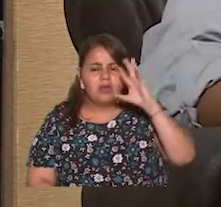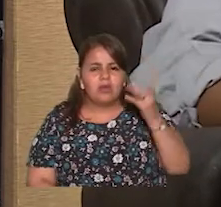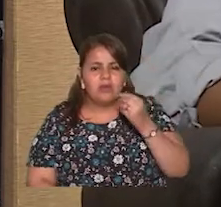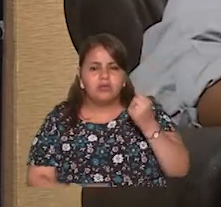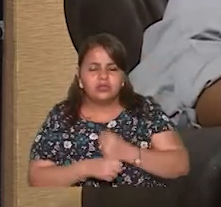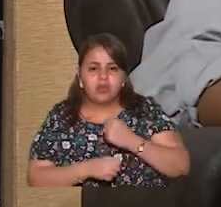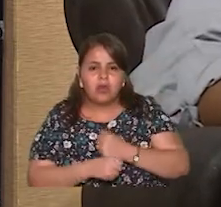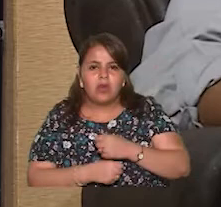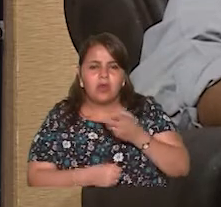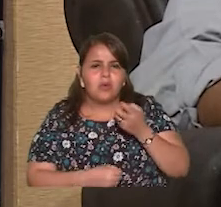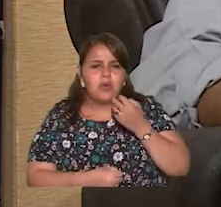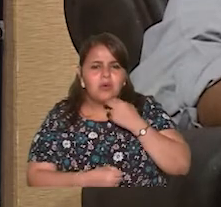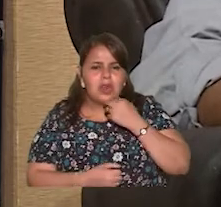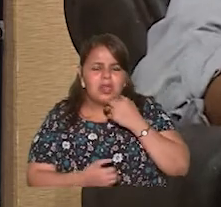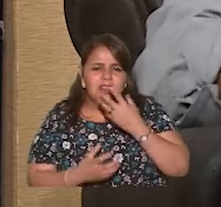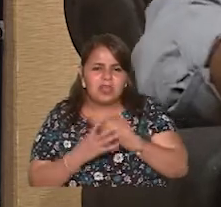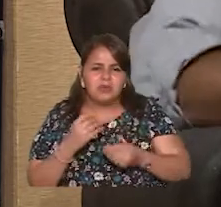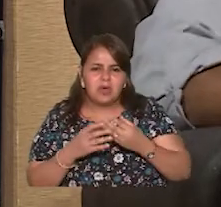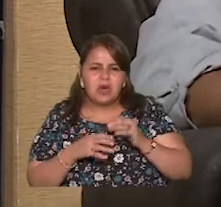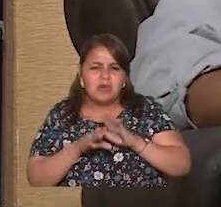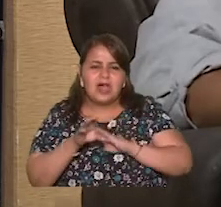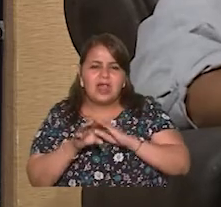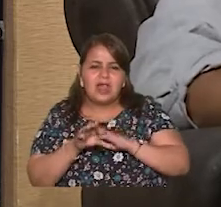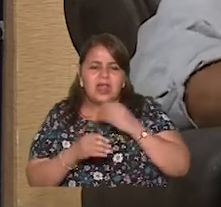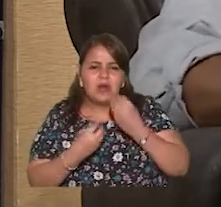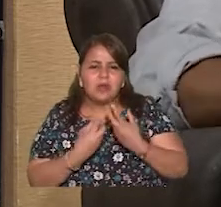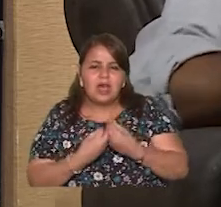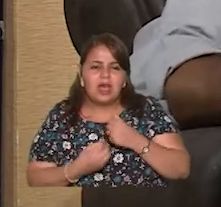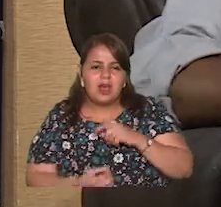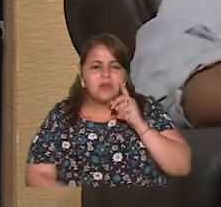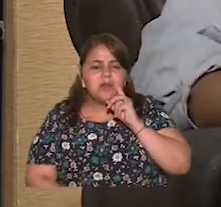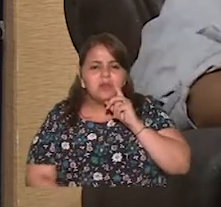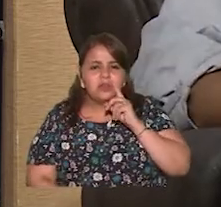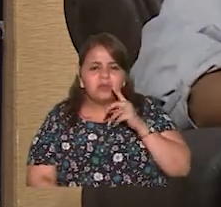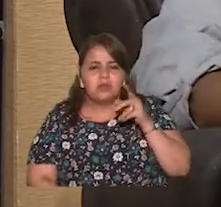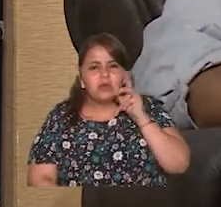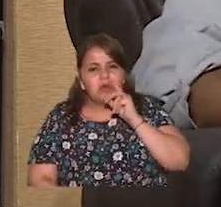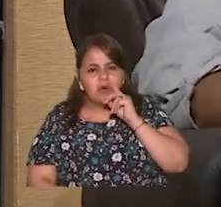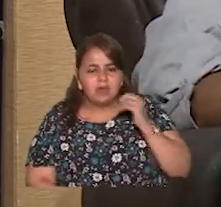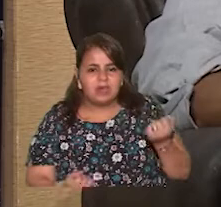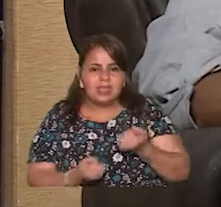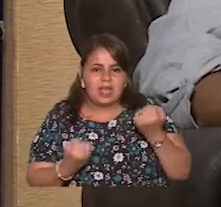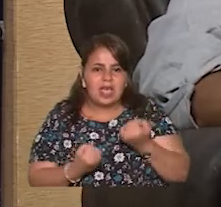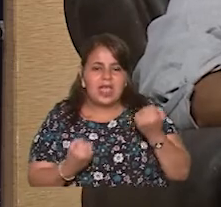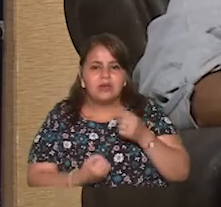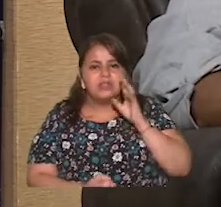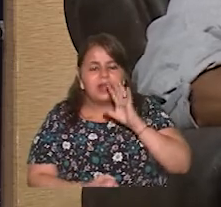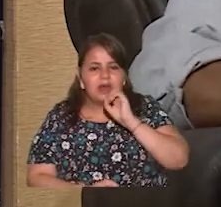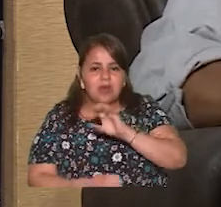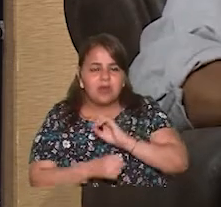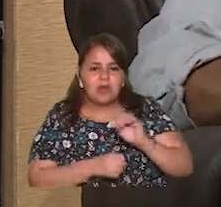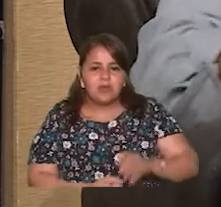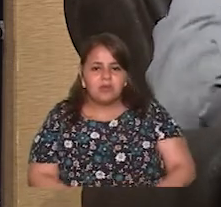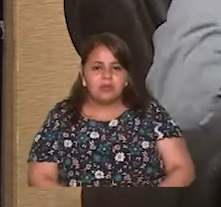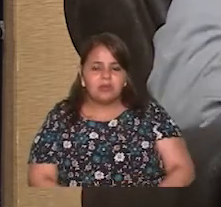طالعه حنينين قوي وعلى طول مع امهاتهم، والام بتحاول تعلمهم، بس هو العيال عايزه تشوف. فقال لك